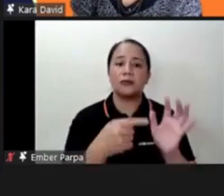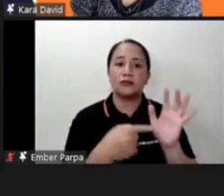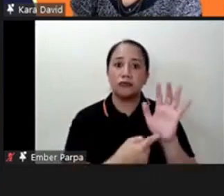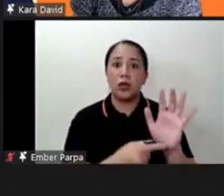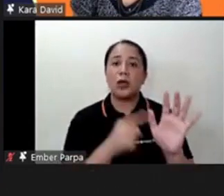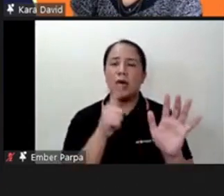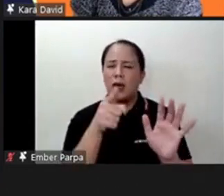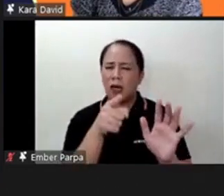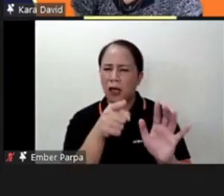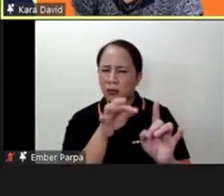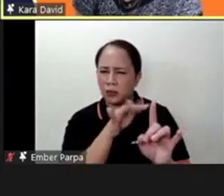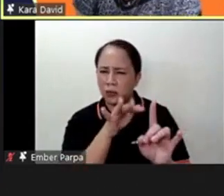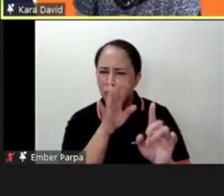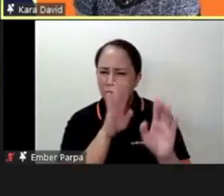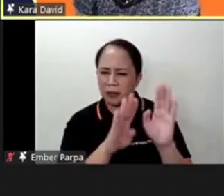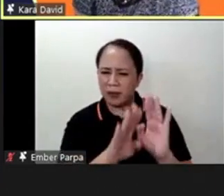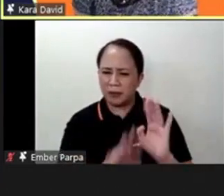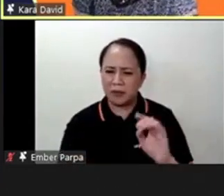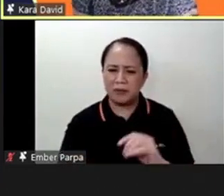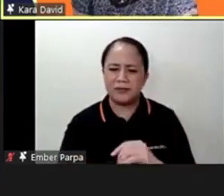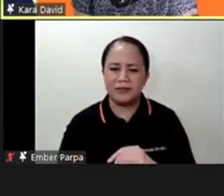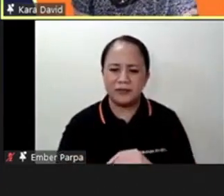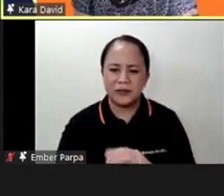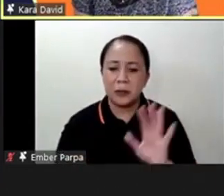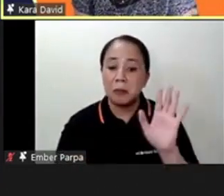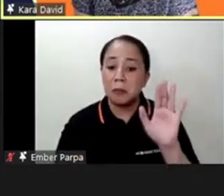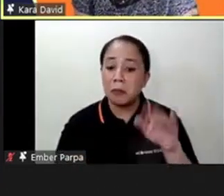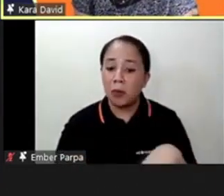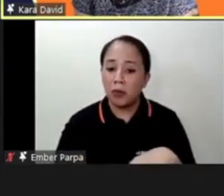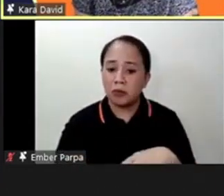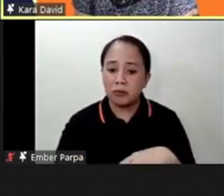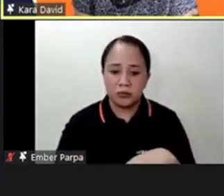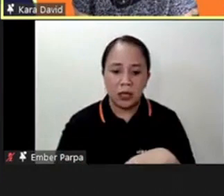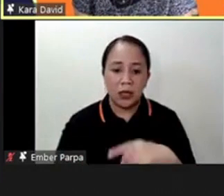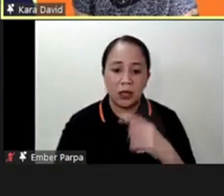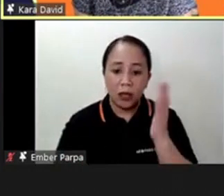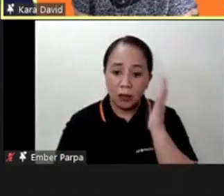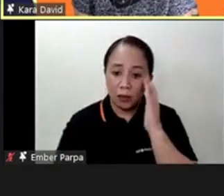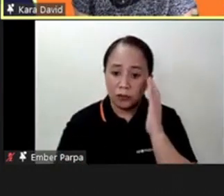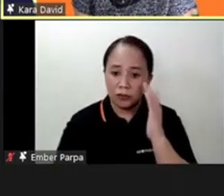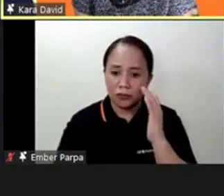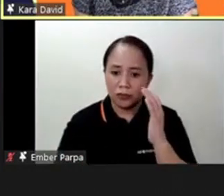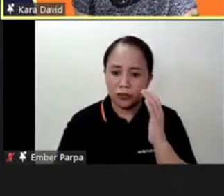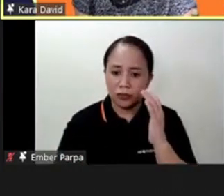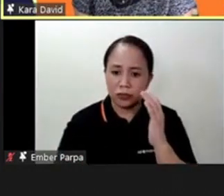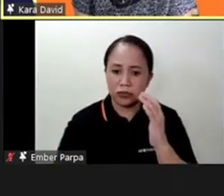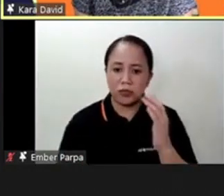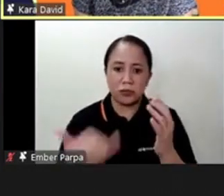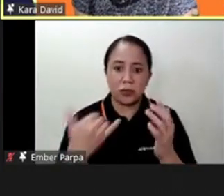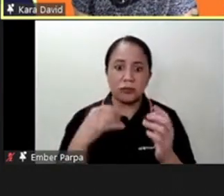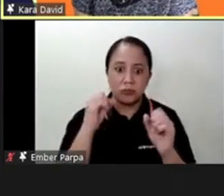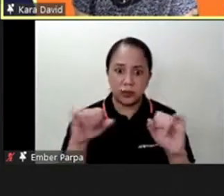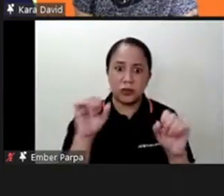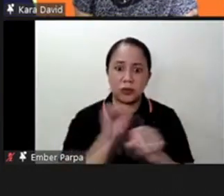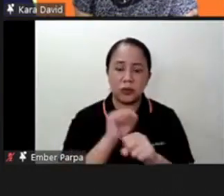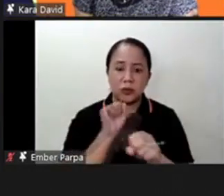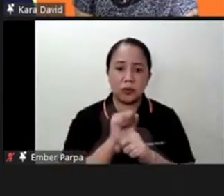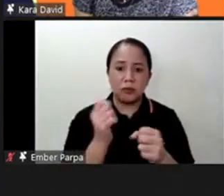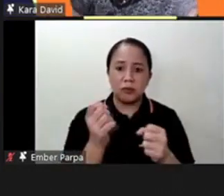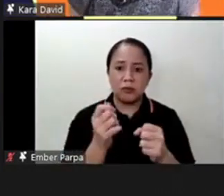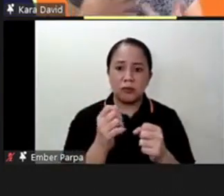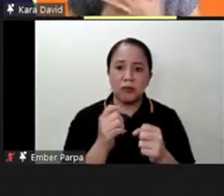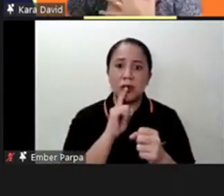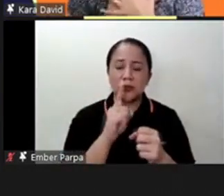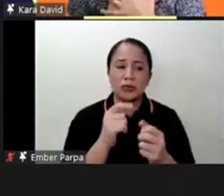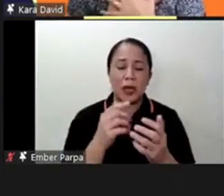may problema. Pero Gina, minsan may mga iba na kaya pa rin magtrabaho pero